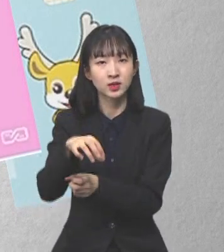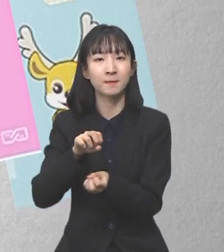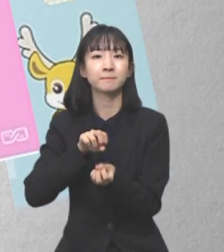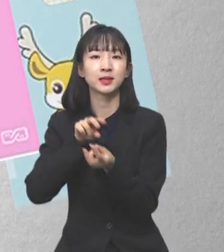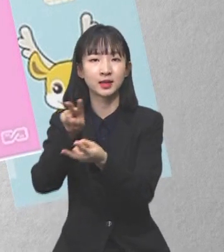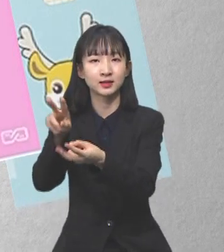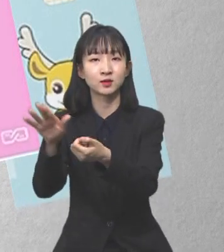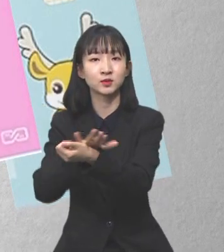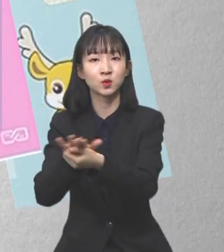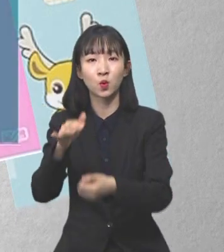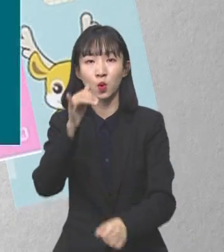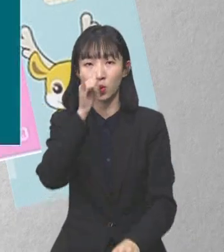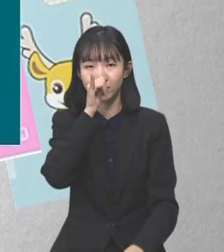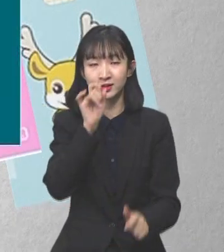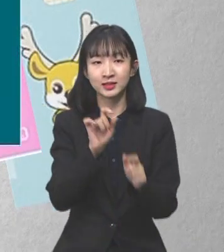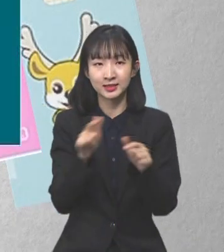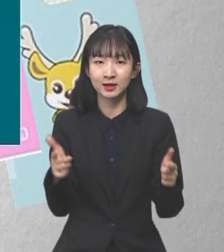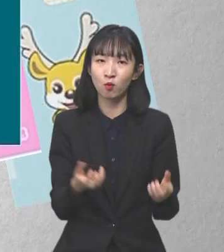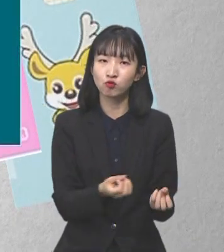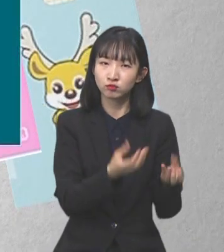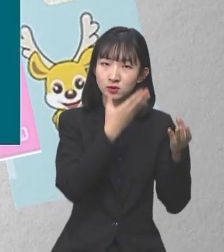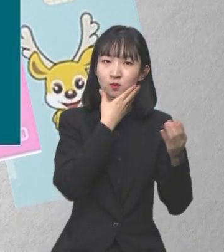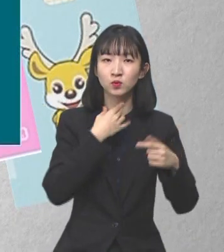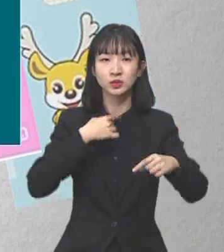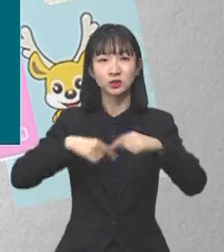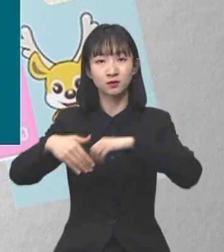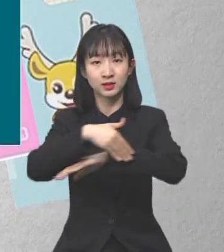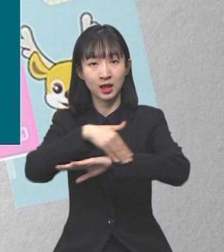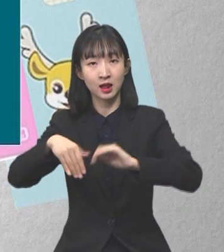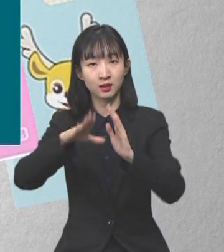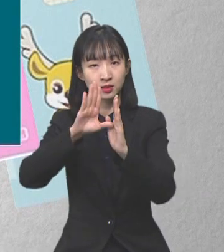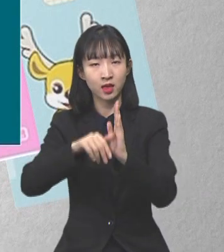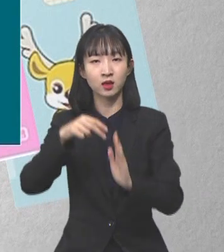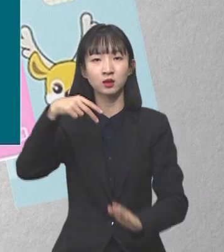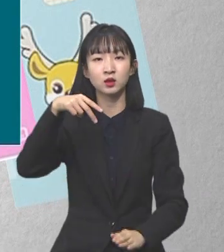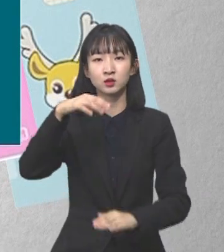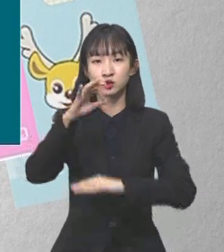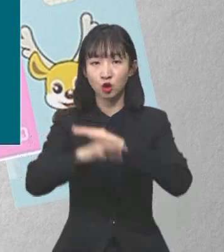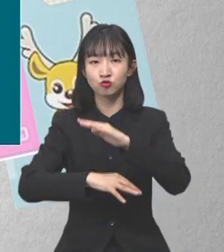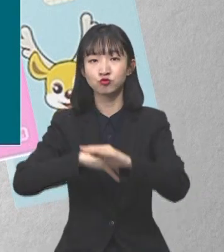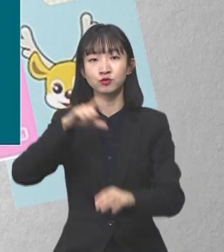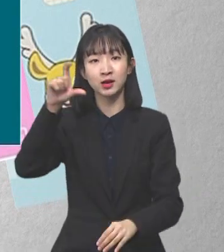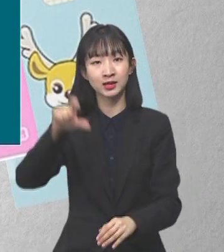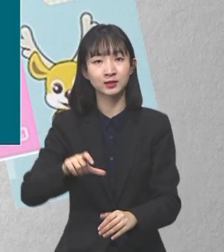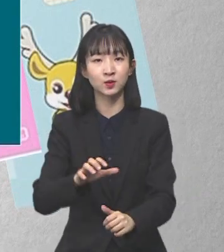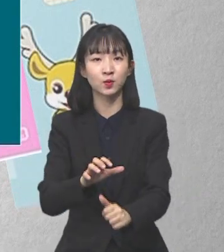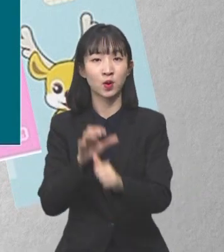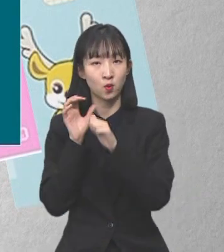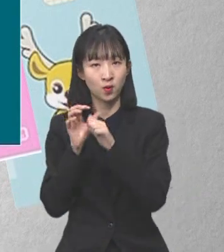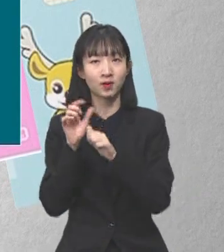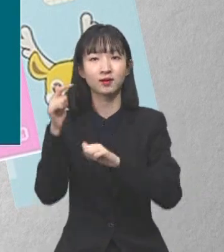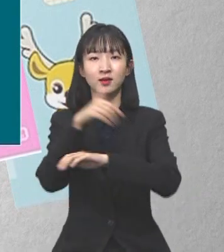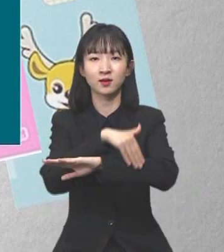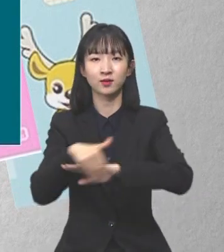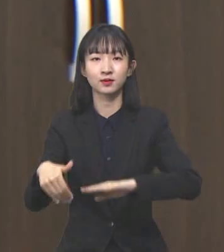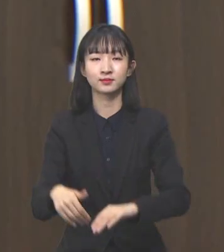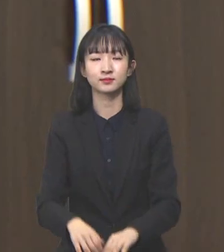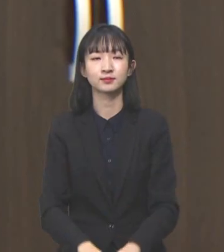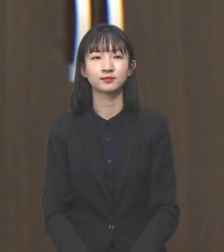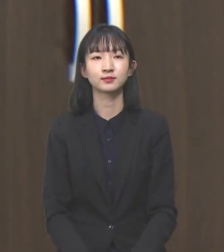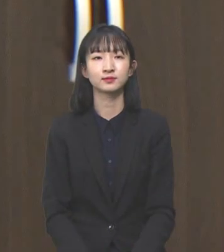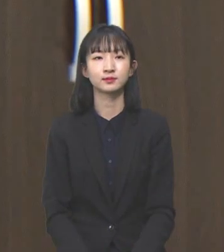합니다 이밖에 축제나 복지정책 의 서로 이음을 적극 활용하고 기부도 가능하도록 할 방침입니다